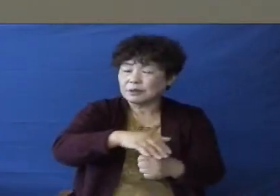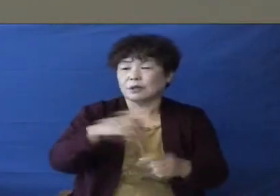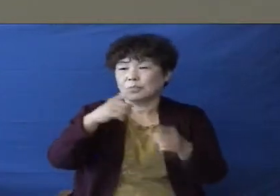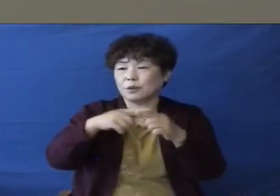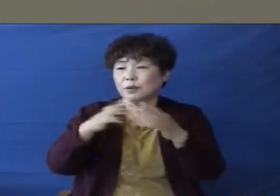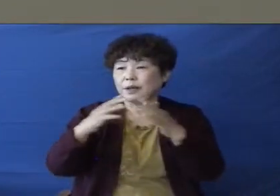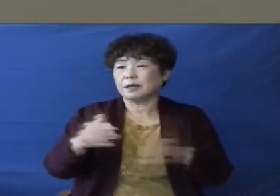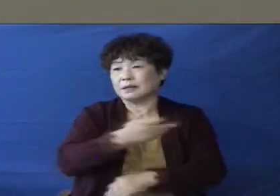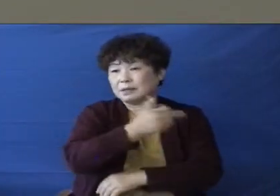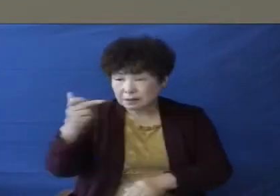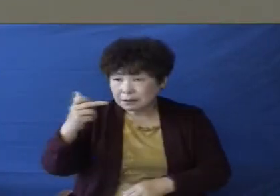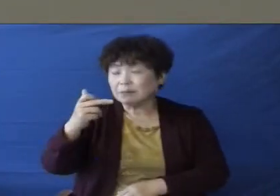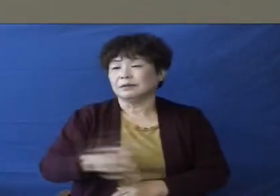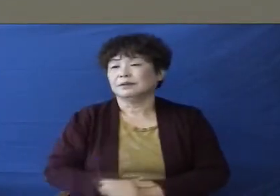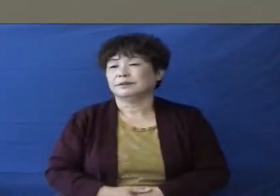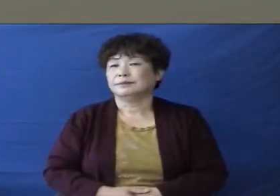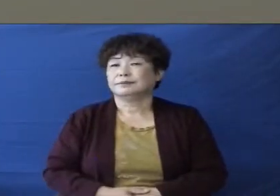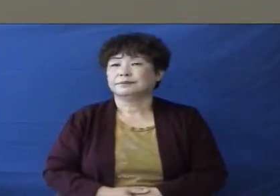있습니다